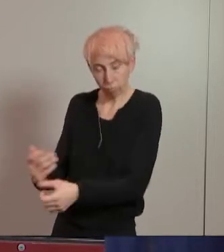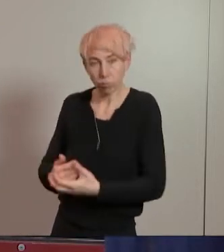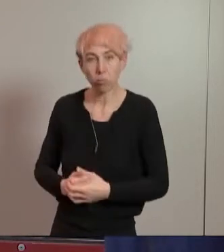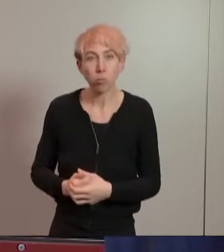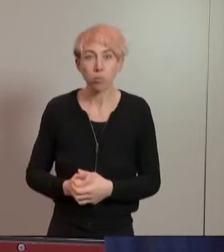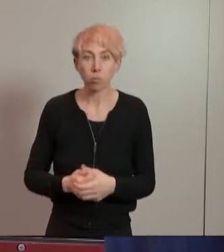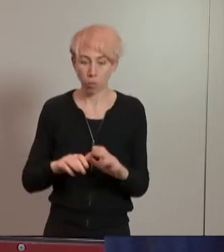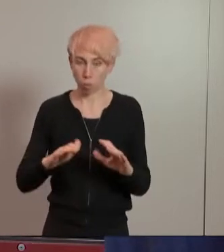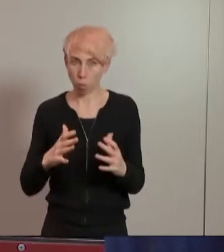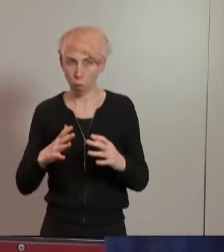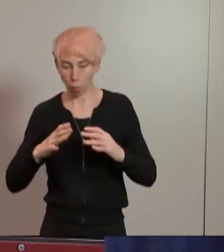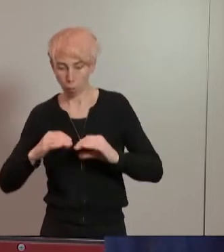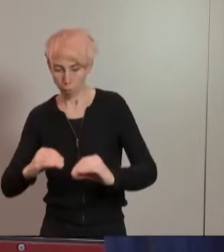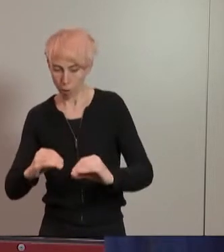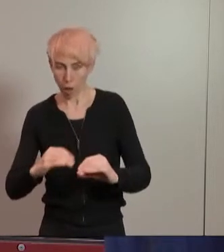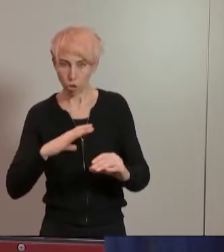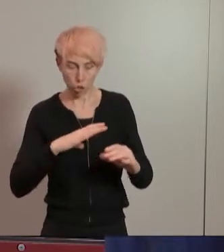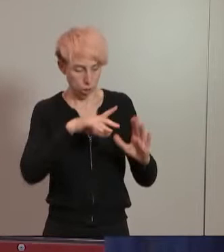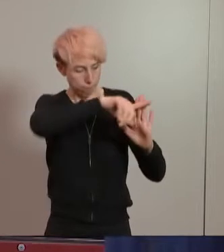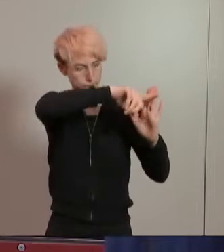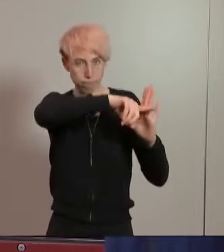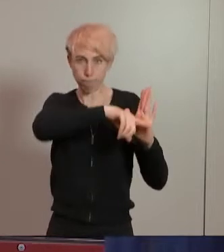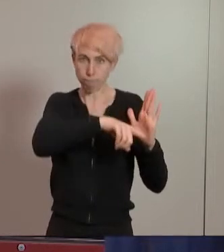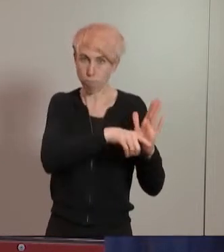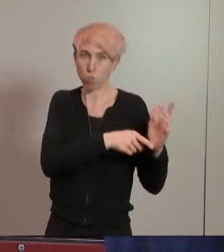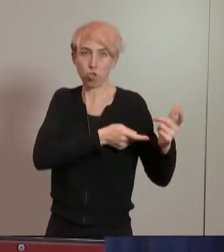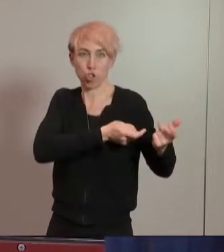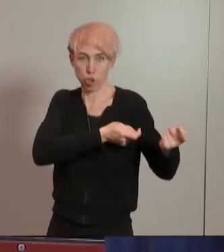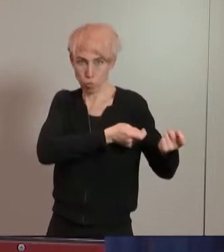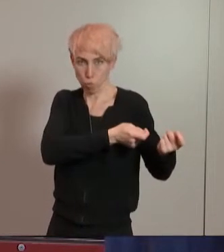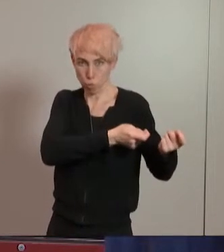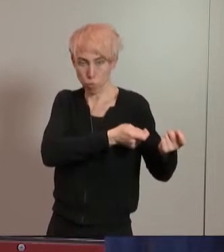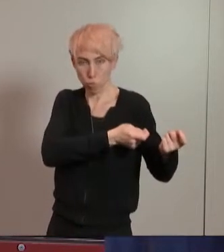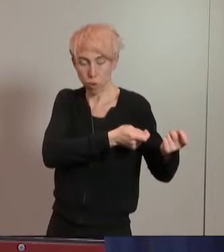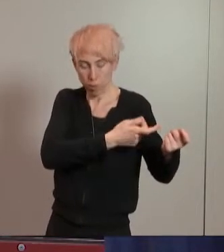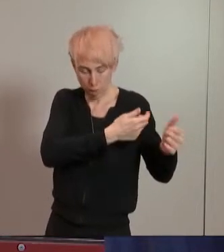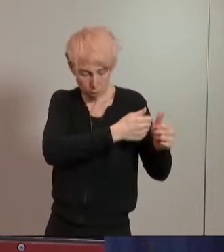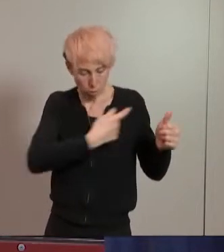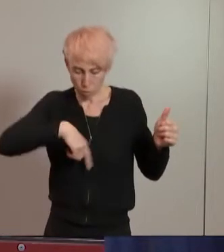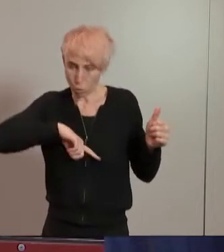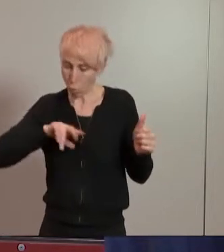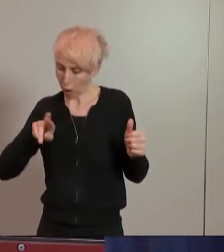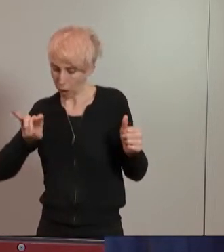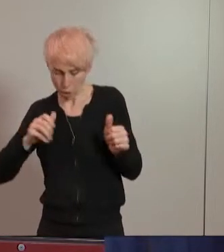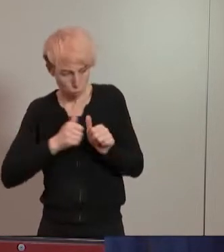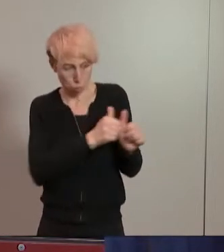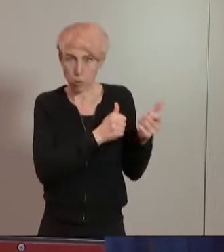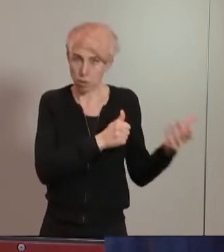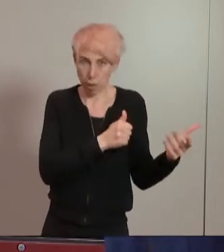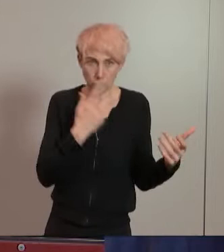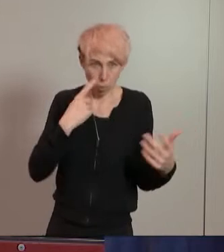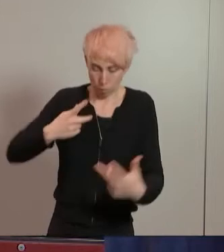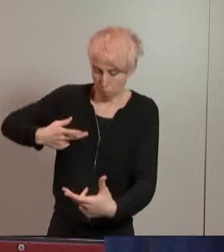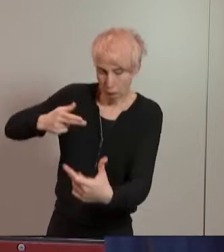Elle se traduit dans les lignes directrices de gestion qui orientent notre conduite des ressources humaines sur l'ensemble du mandat.